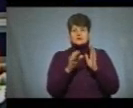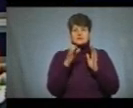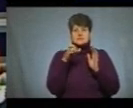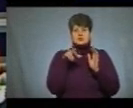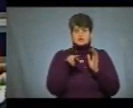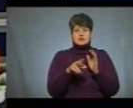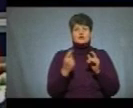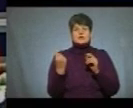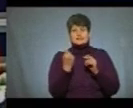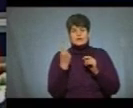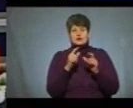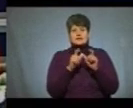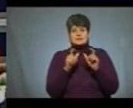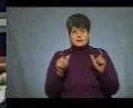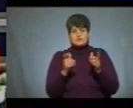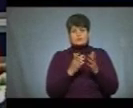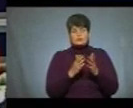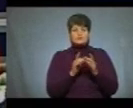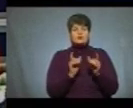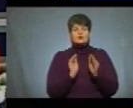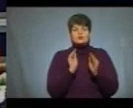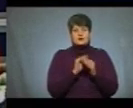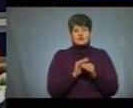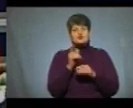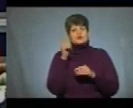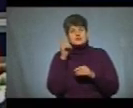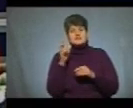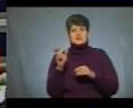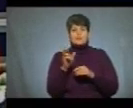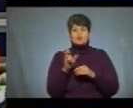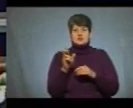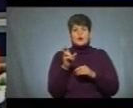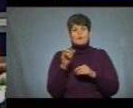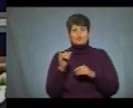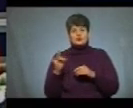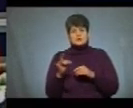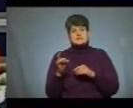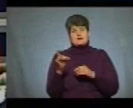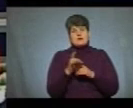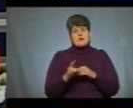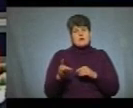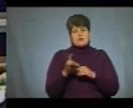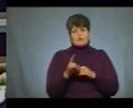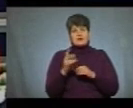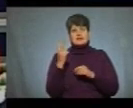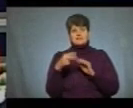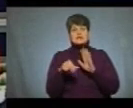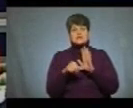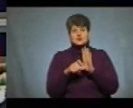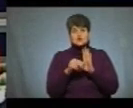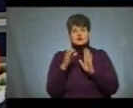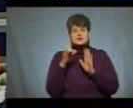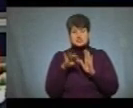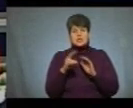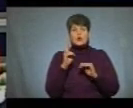єдиного диспетчерського пункту долучать бригади Чортківського, Борщівського, Бучацького і Заліщицького районів, а з 26 січня –